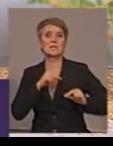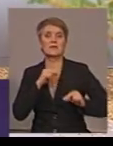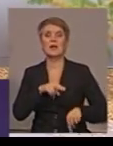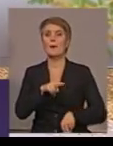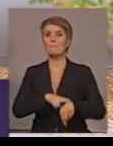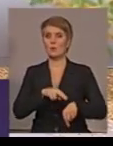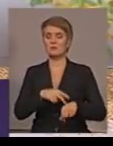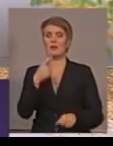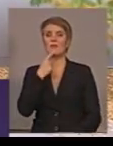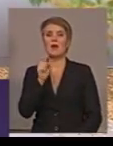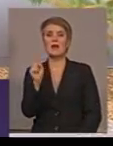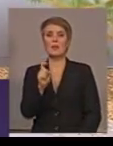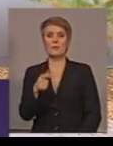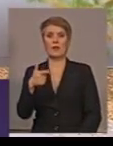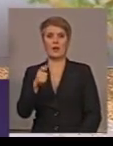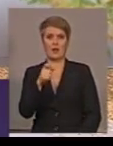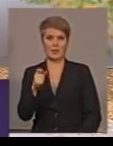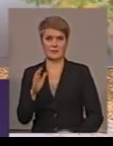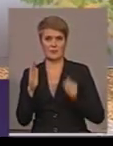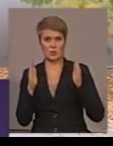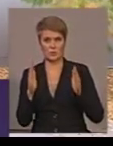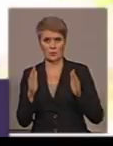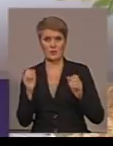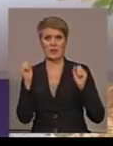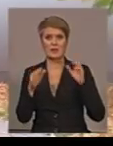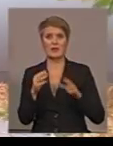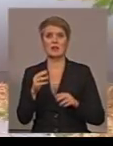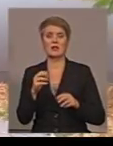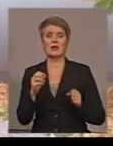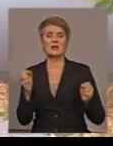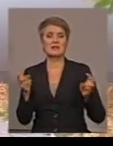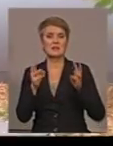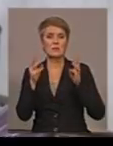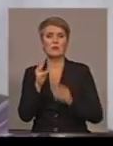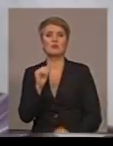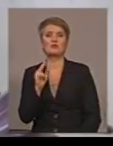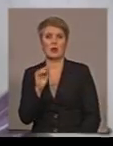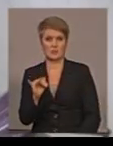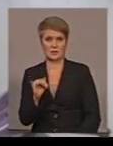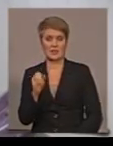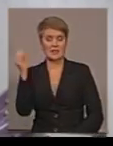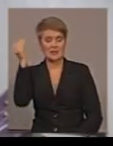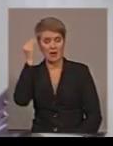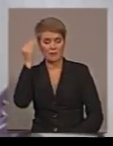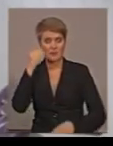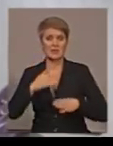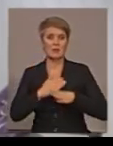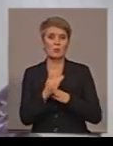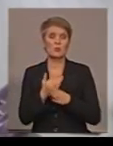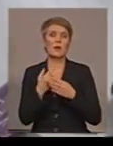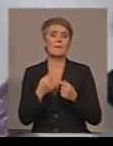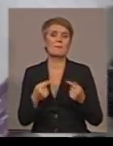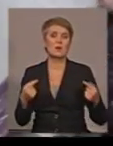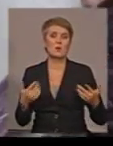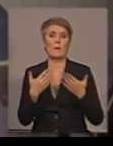розпилювати дратівливий газ в коридори, кидали димові шашки. Вони навмисно пошкодили майно, розбили всі меблі, там